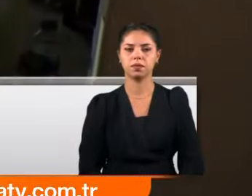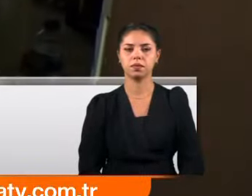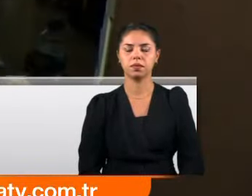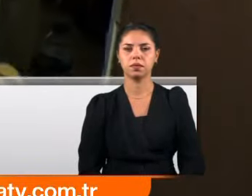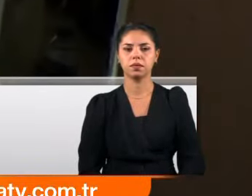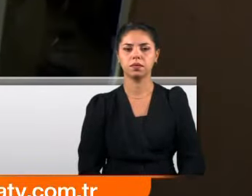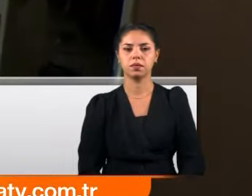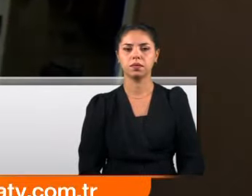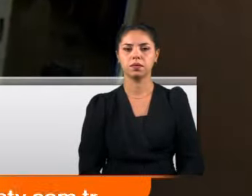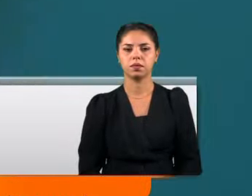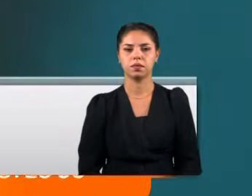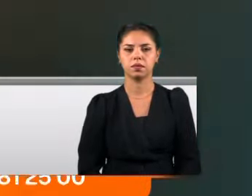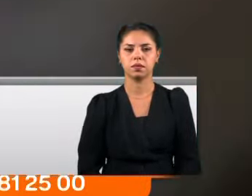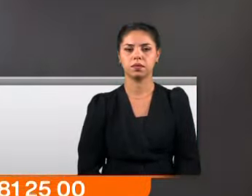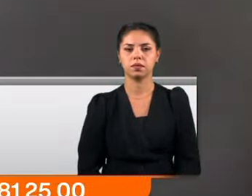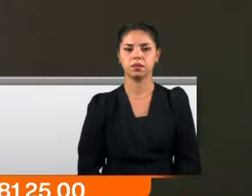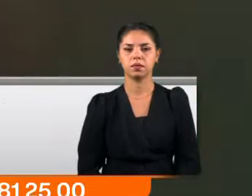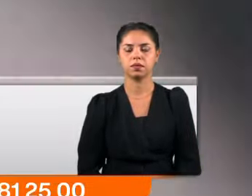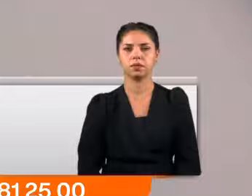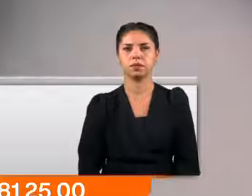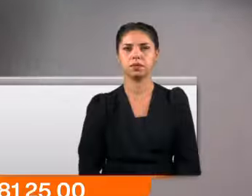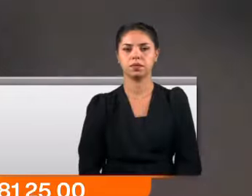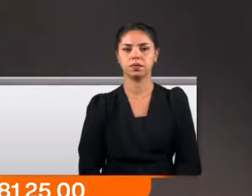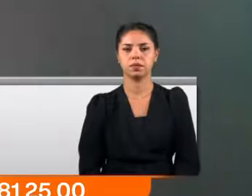...15 santim yattık bu evin üstüne.